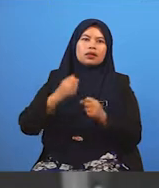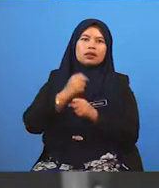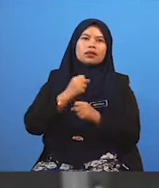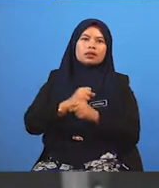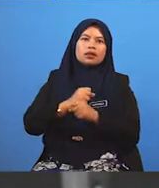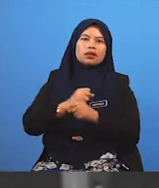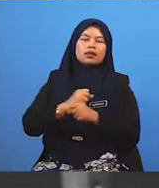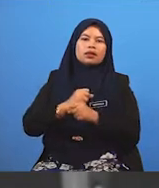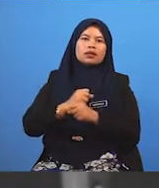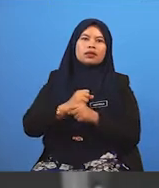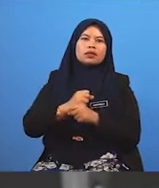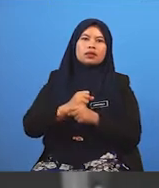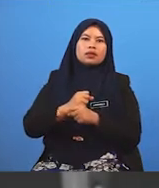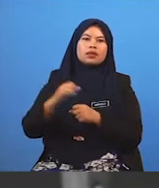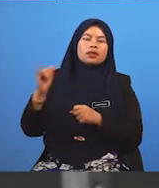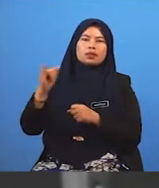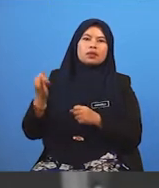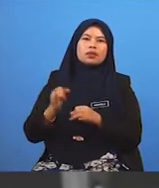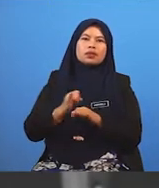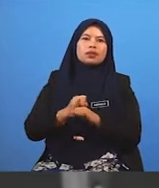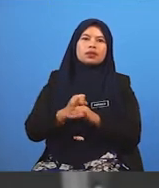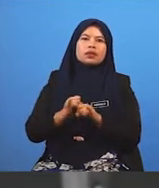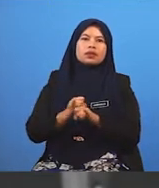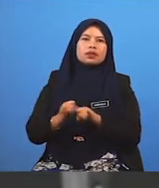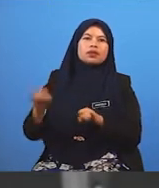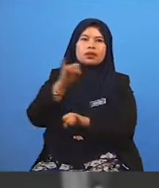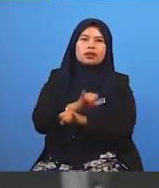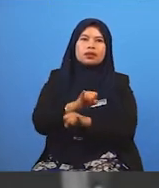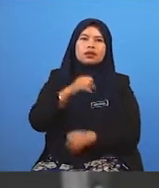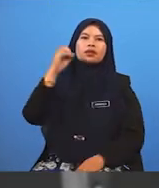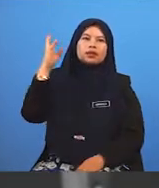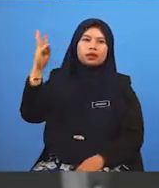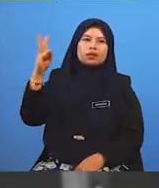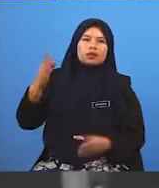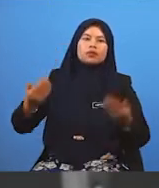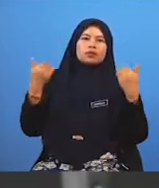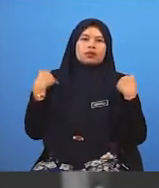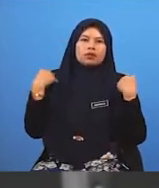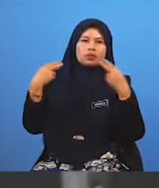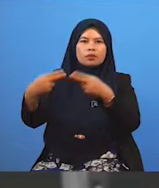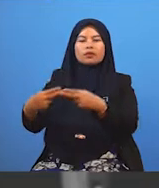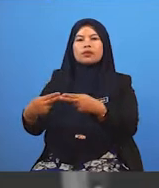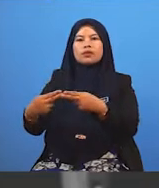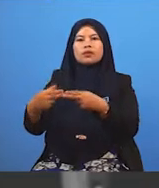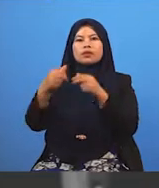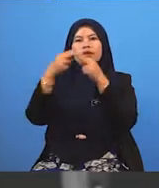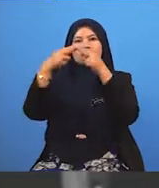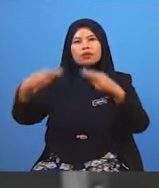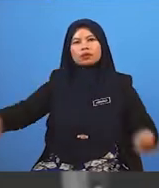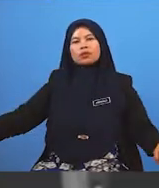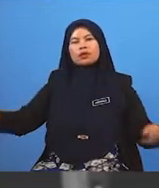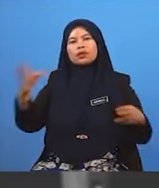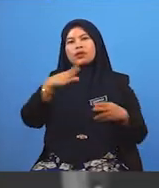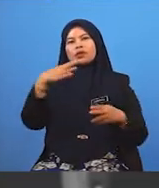muafakat sesama jiran, D. Mewujudkan hubungan harmoni dengan rakan-rakan. Sila